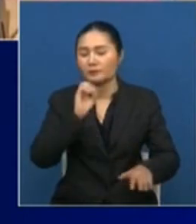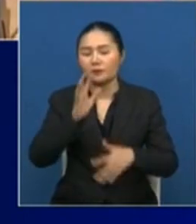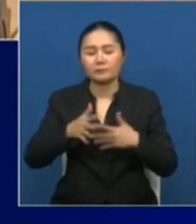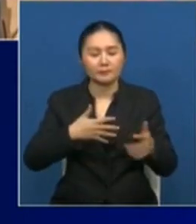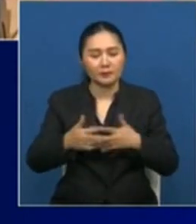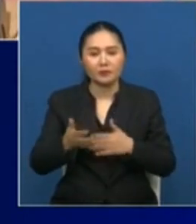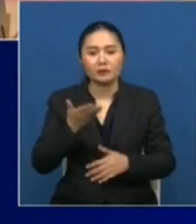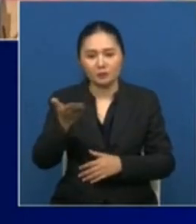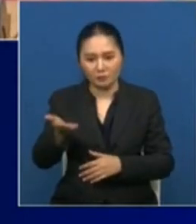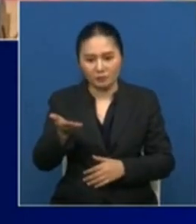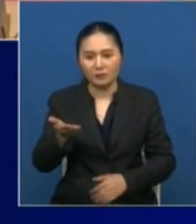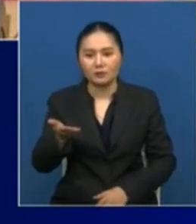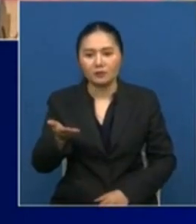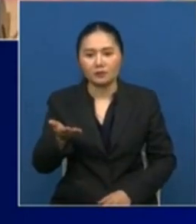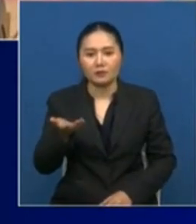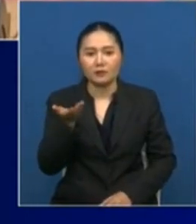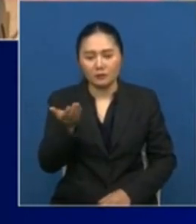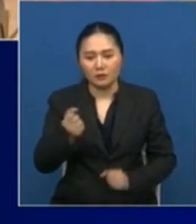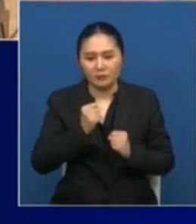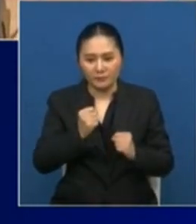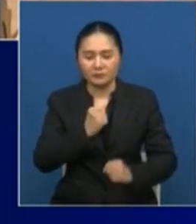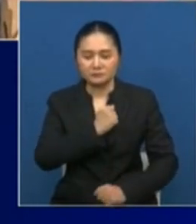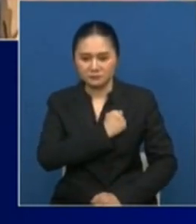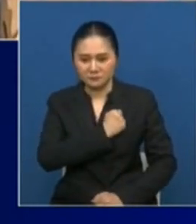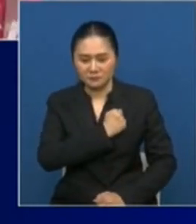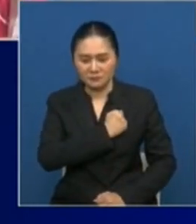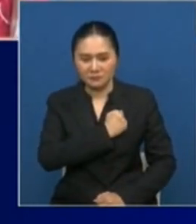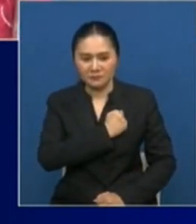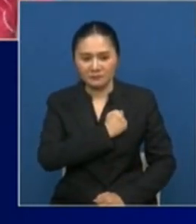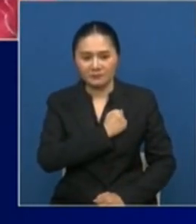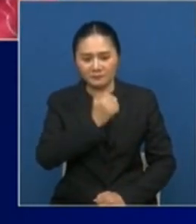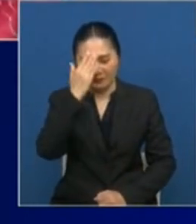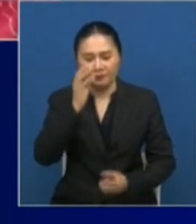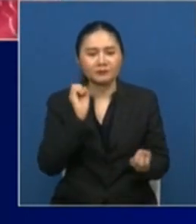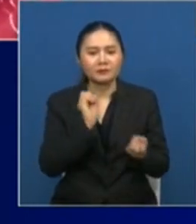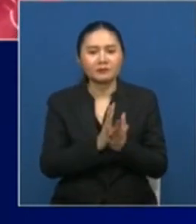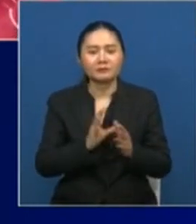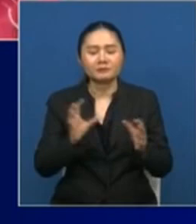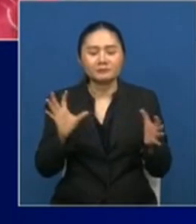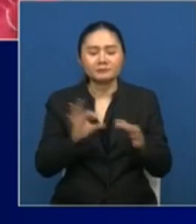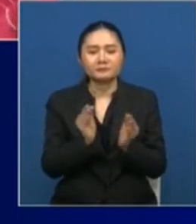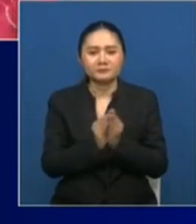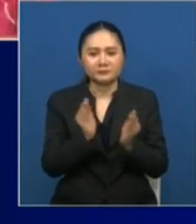เดี๋ยวขอยังไงขอพยายามอดทนกัดฟันก่อนเพราะกลัวว่ามันจะมีผลกับเรื่องของคะ